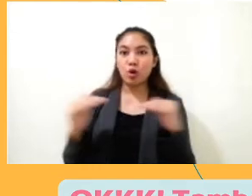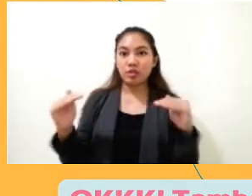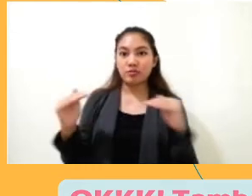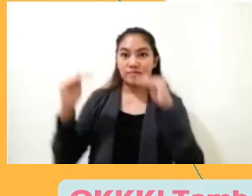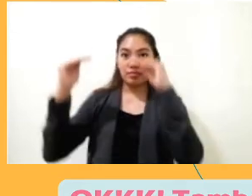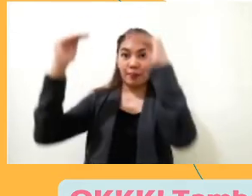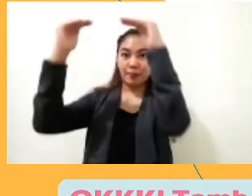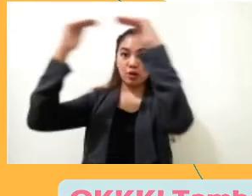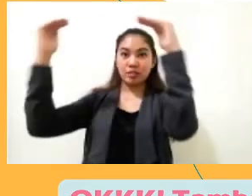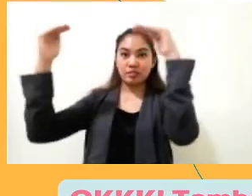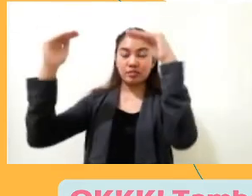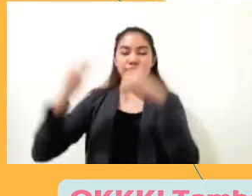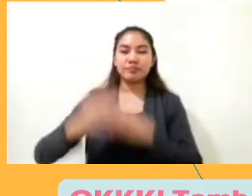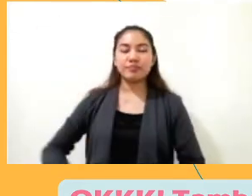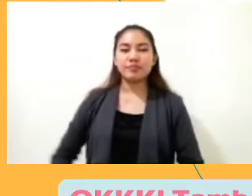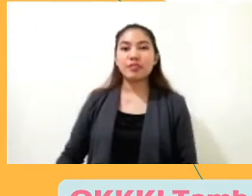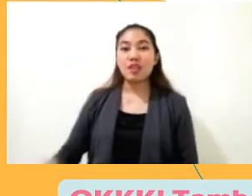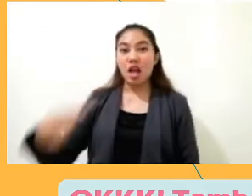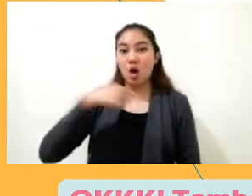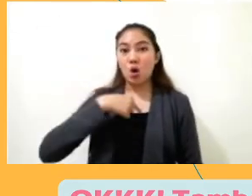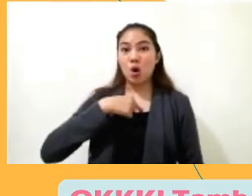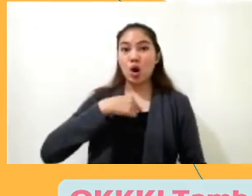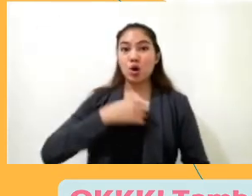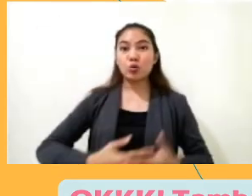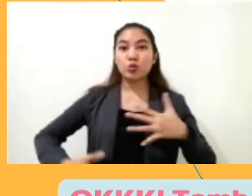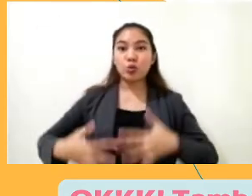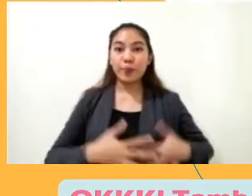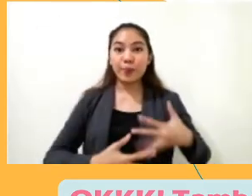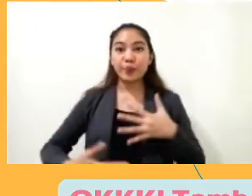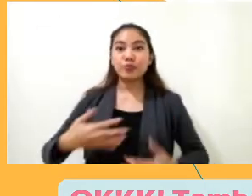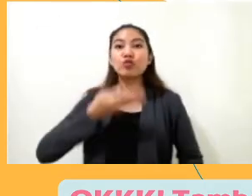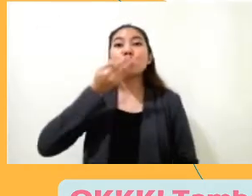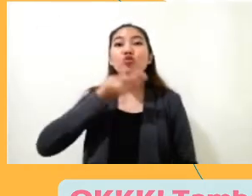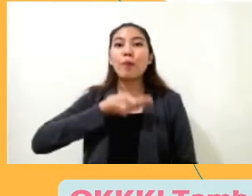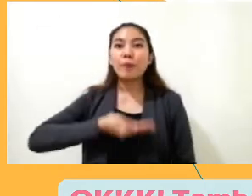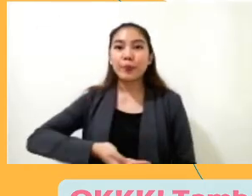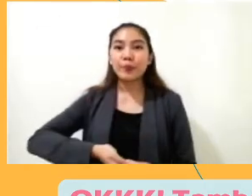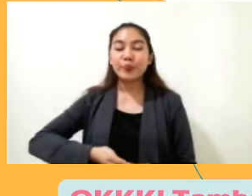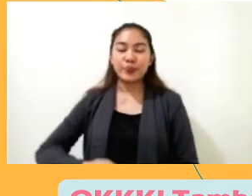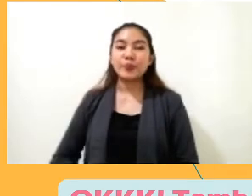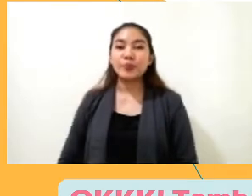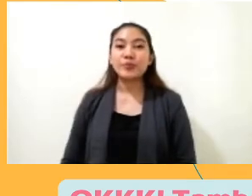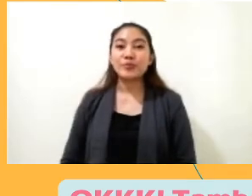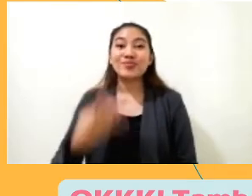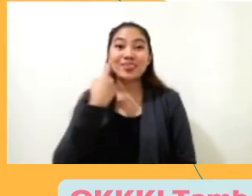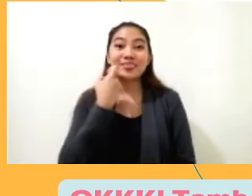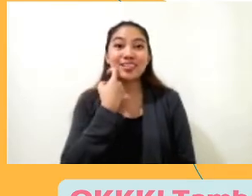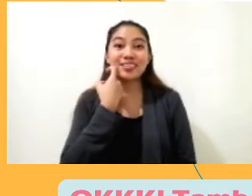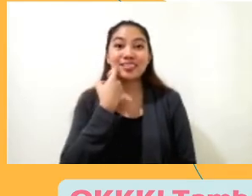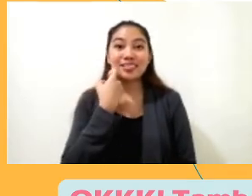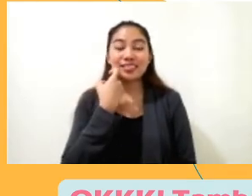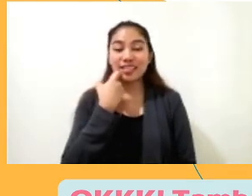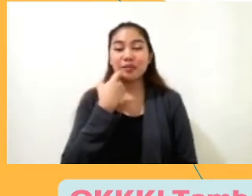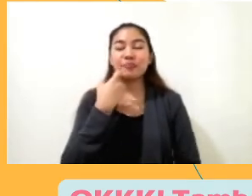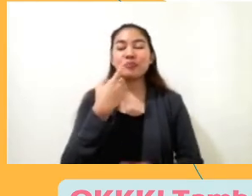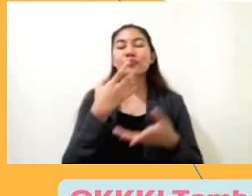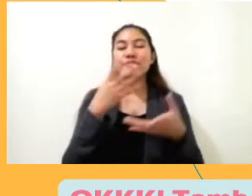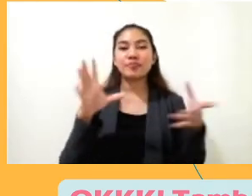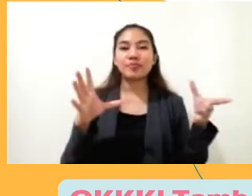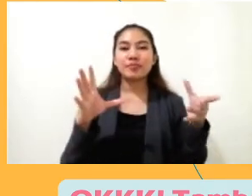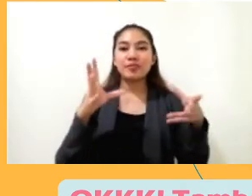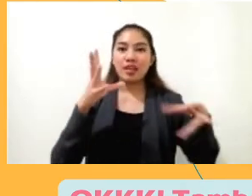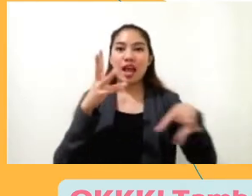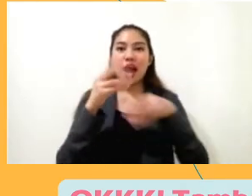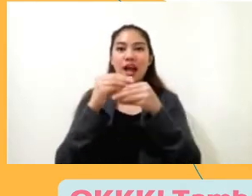ako, ay gutom. Okay? After nun, idudugtong na rin natin yung